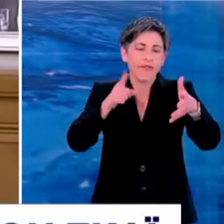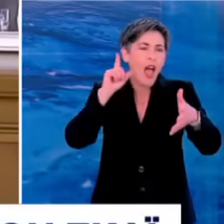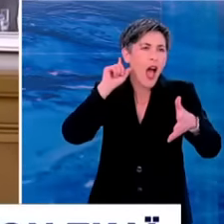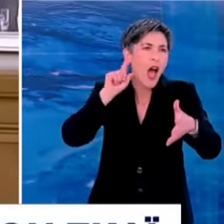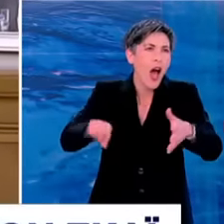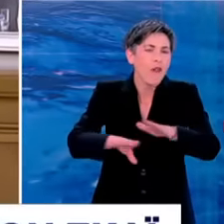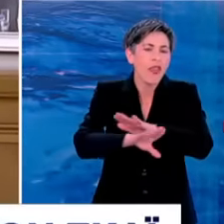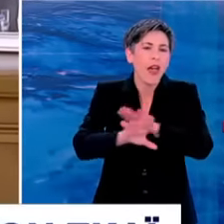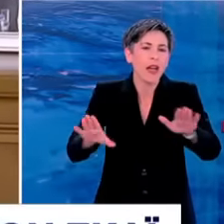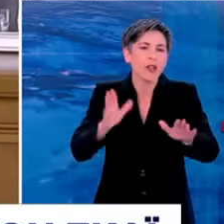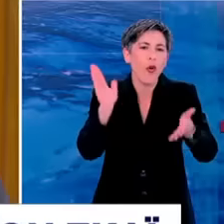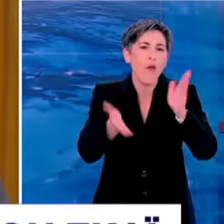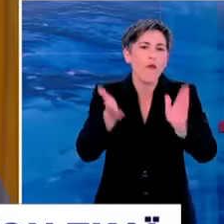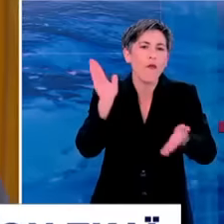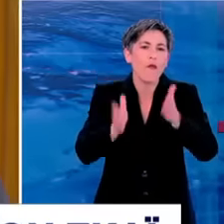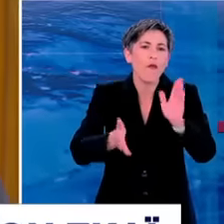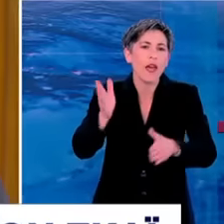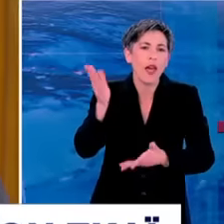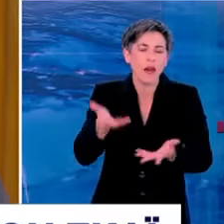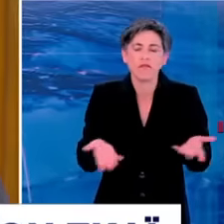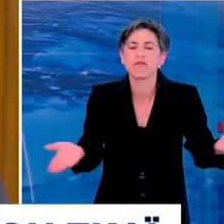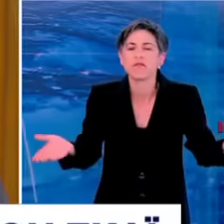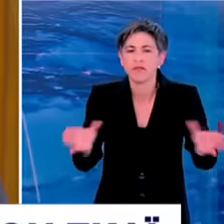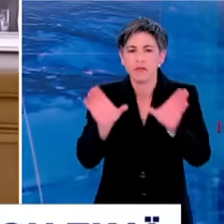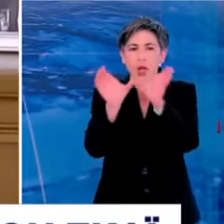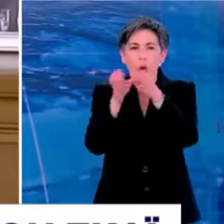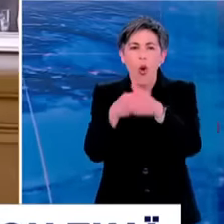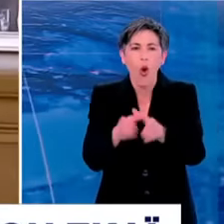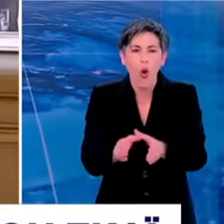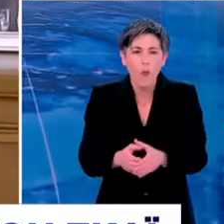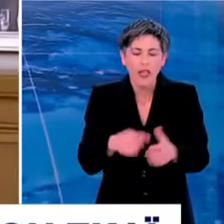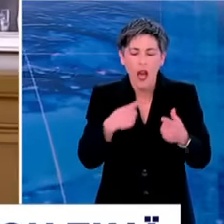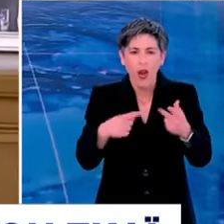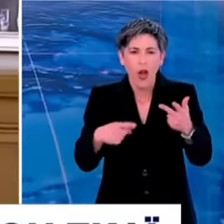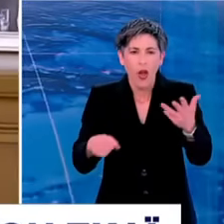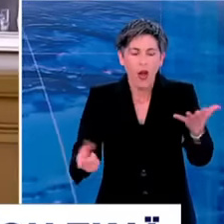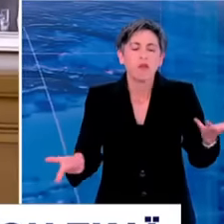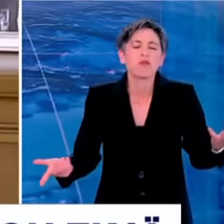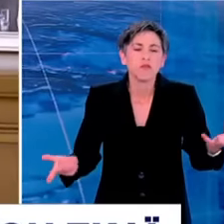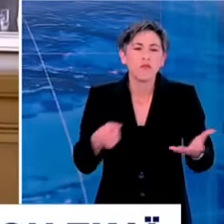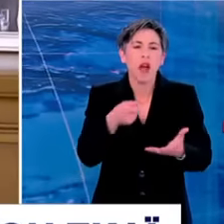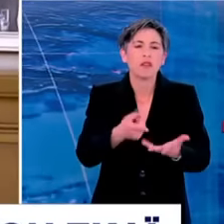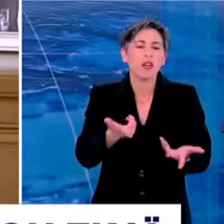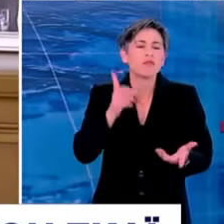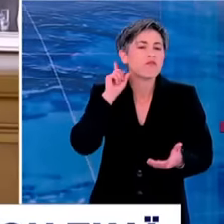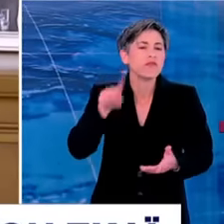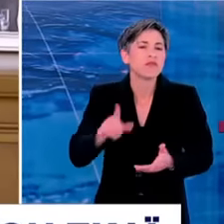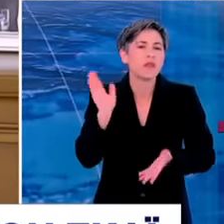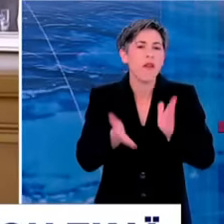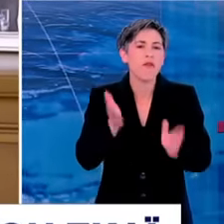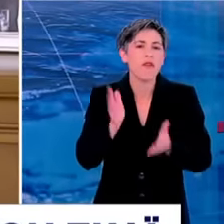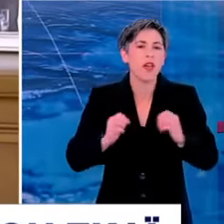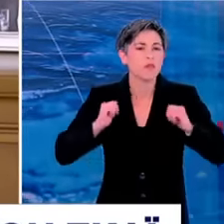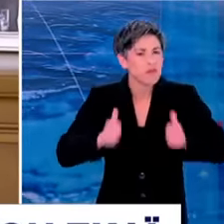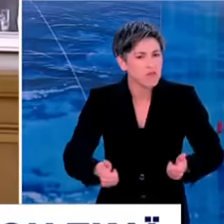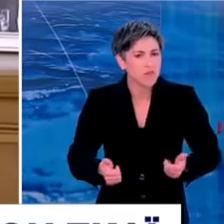βία. Μοιάζει αυτό το συνοθήλευμα των κομμάτων που έχουν εισέλθει μέσα στη Βουλή. Και νομίζω ότι θα πρέπει όλοι